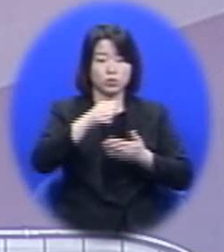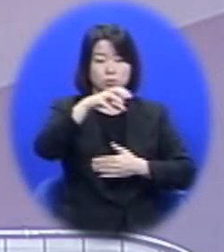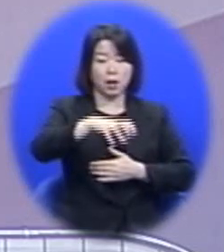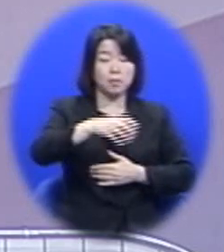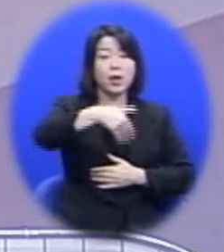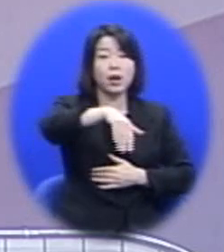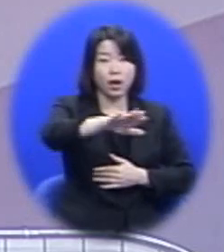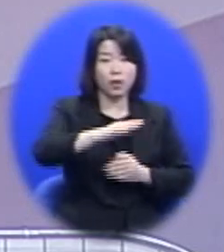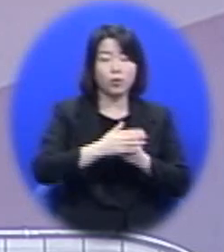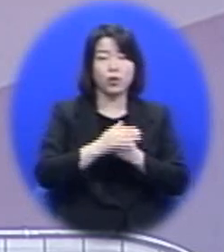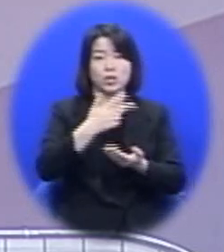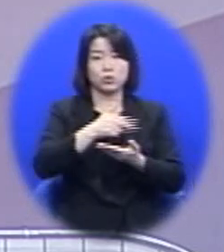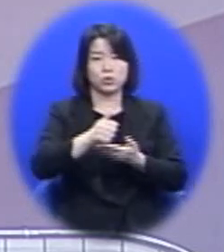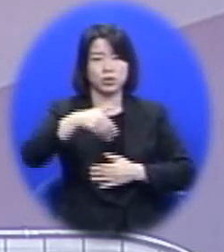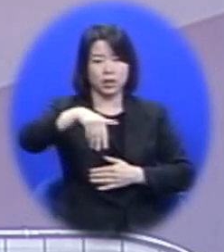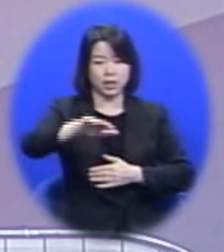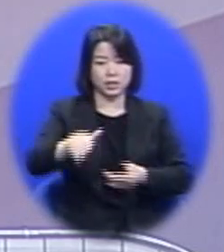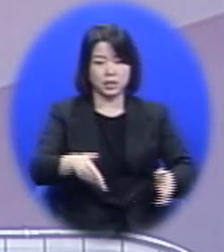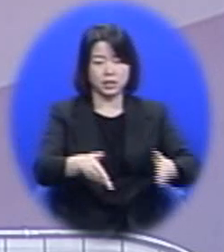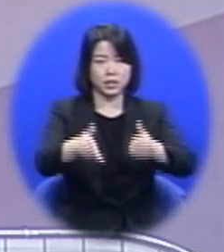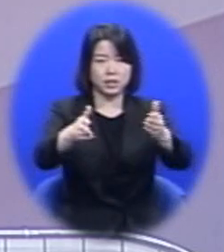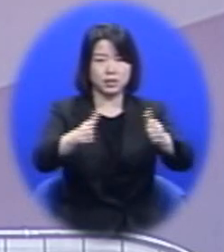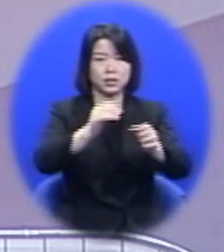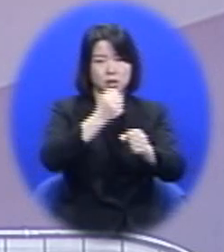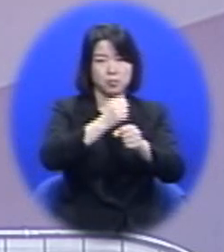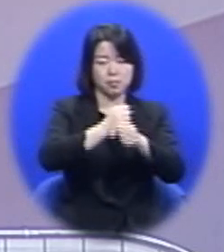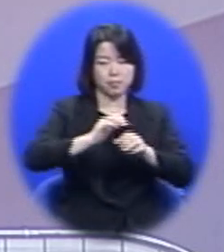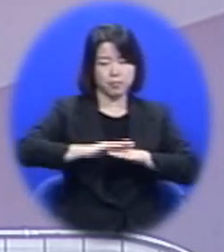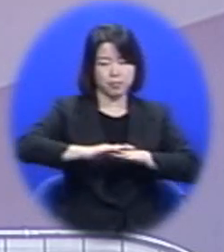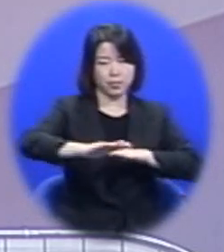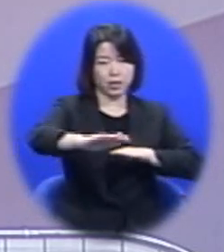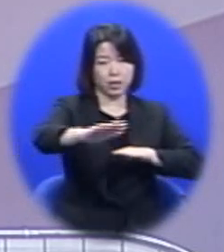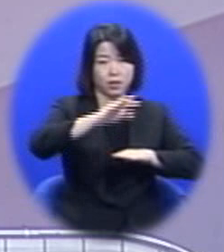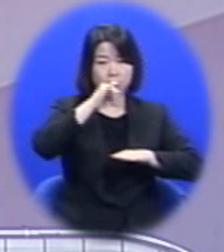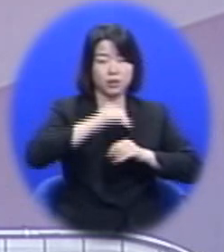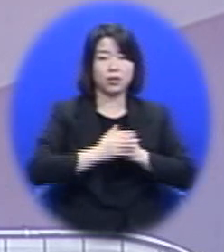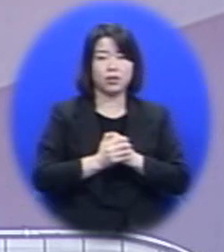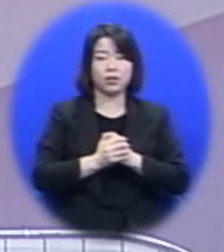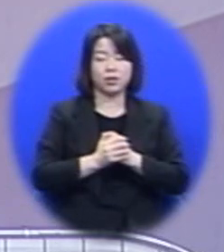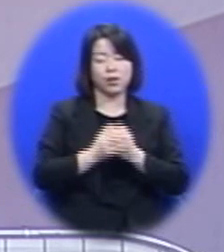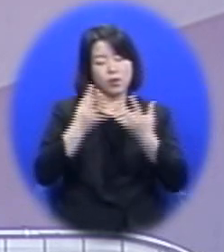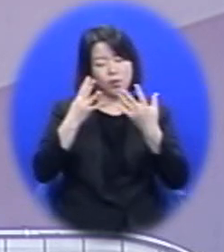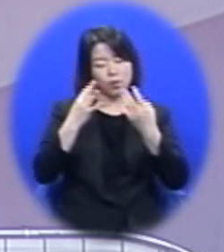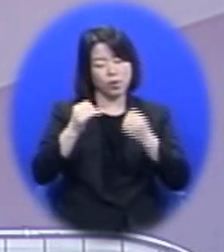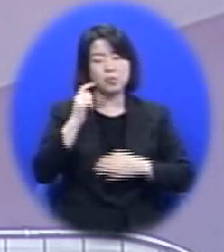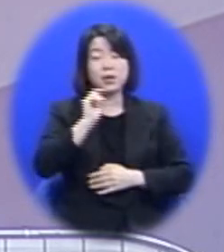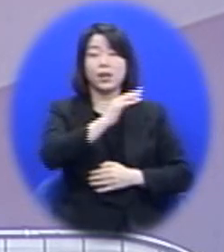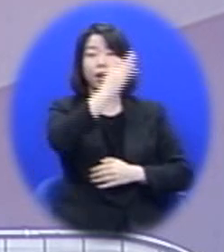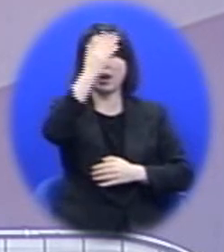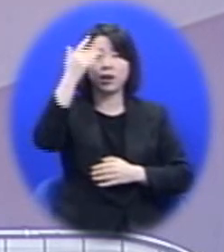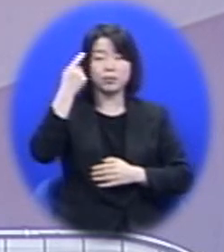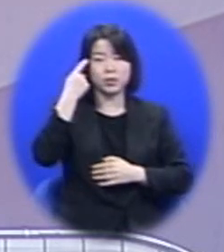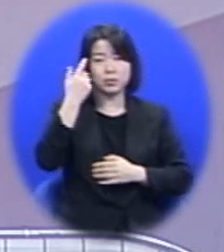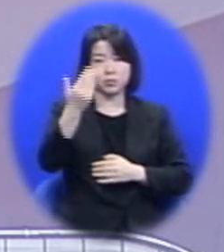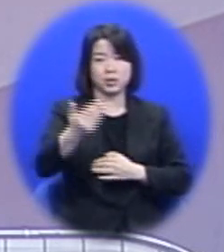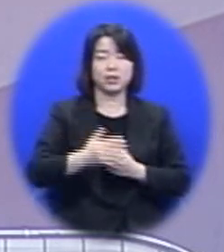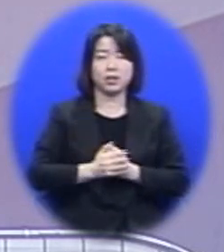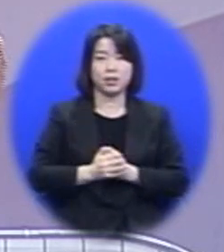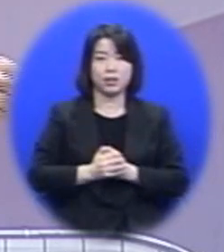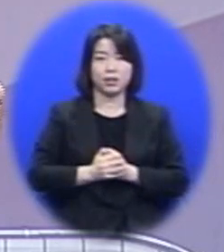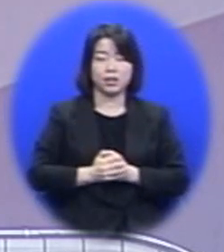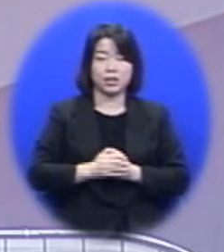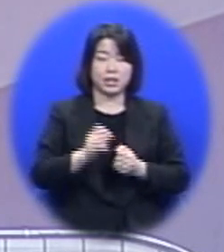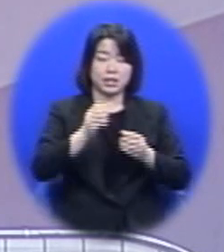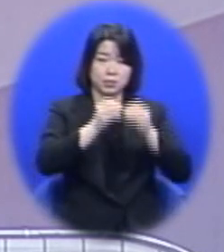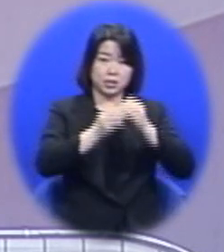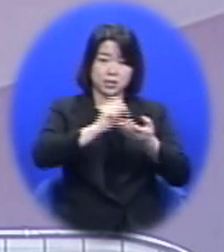앞서가며 주님께서 가실 길을 닦을 것이다. 얼마나 아름답습니까? 시편 기자는 정말